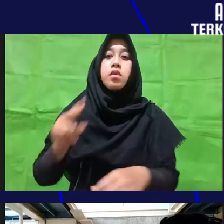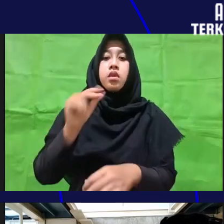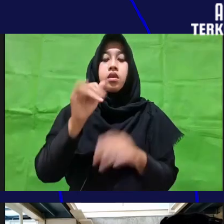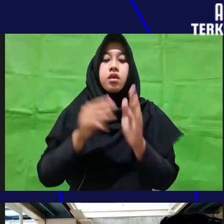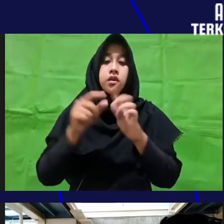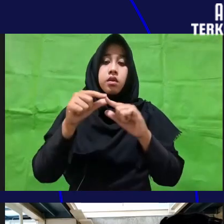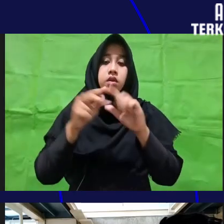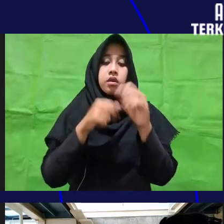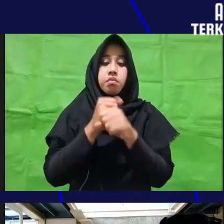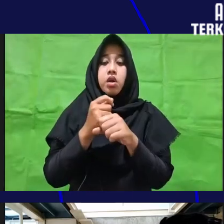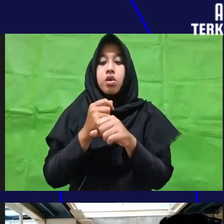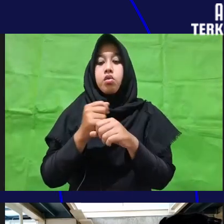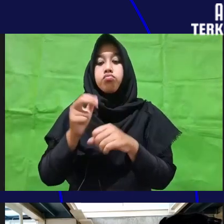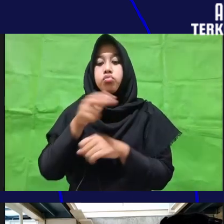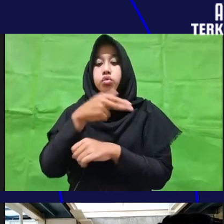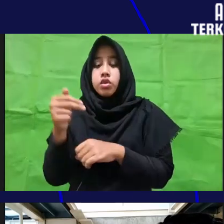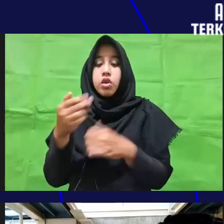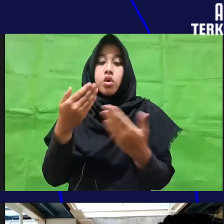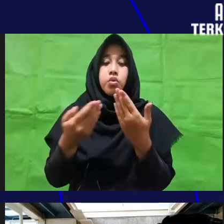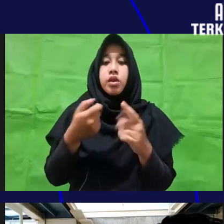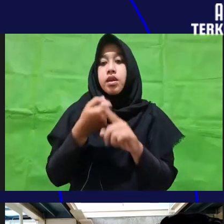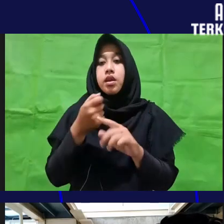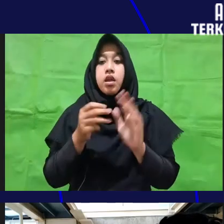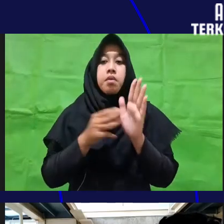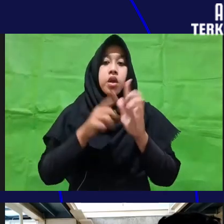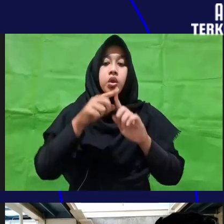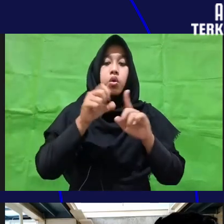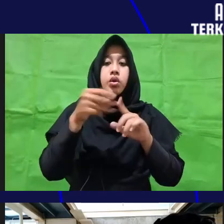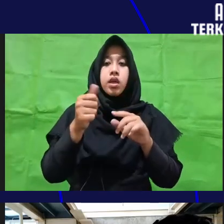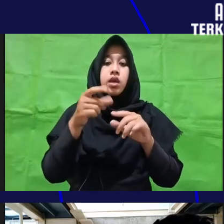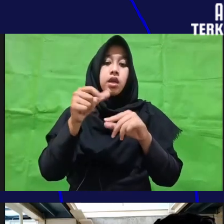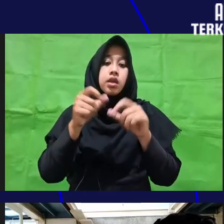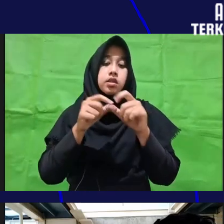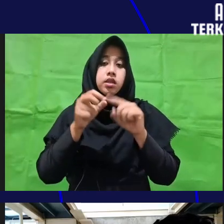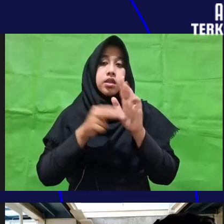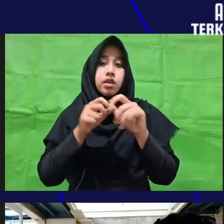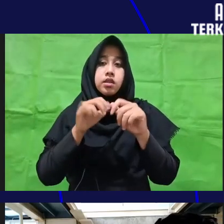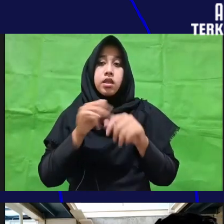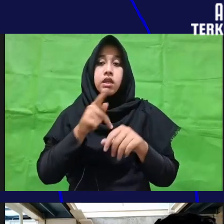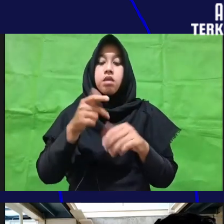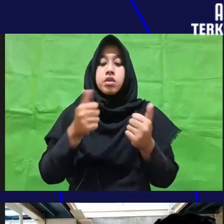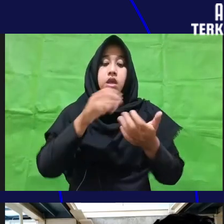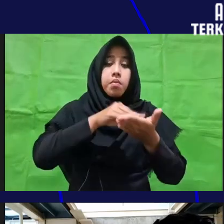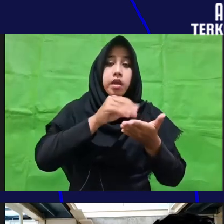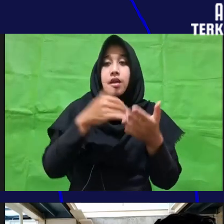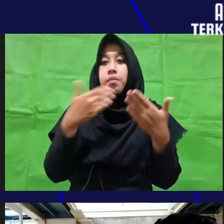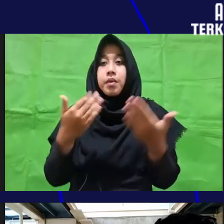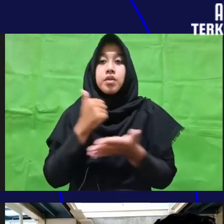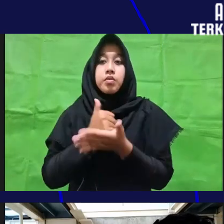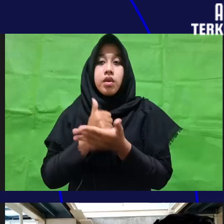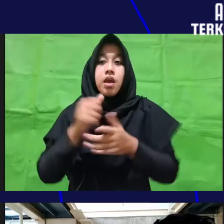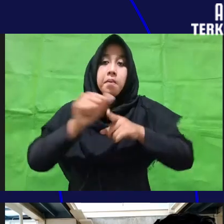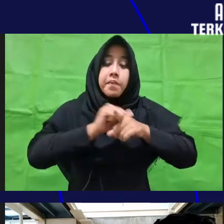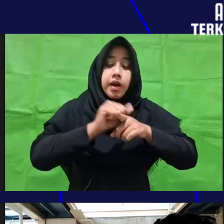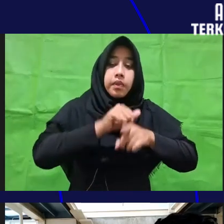mungkin dari metode residensi yang telah dikembangkan kita bisa belajar bagaimana sebenarnya praktek-praktek ini bisa terkait erat